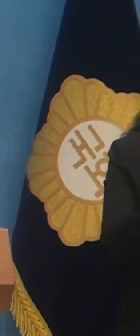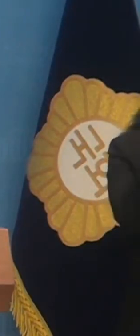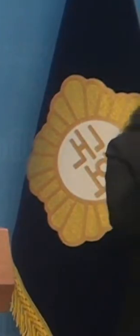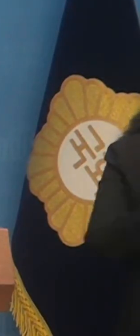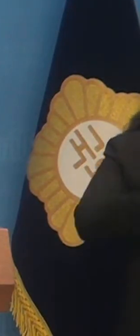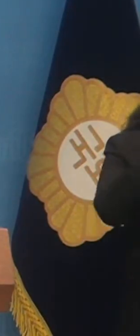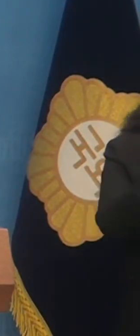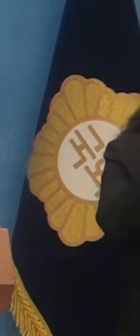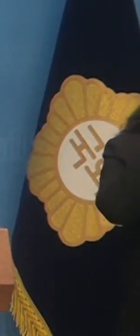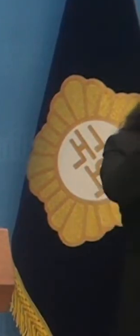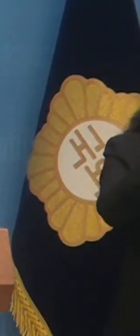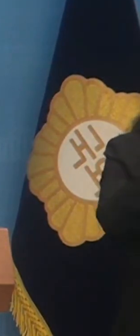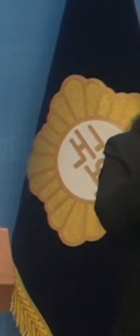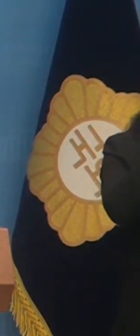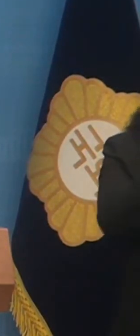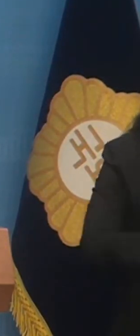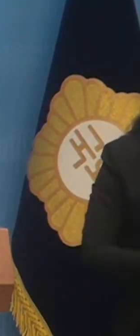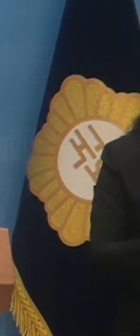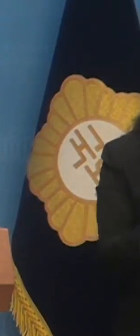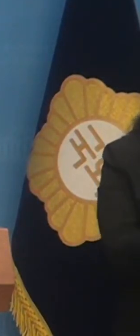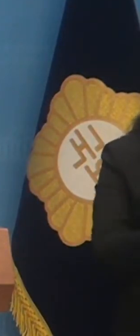없습니다. 진보당은